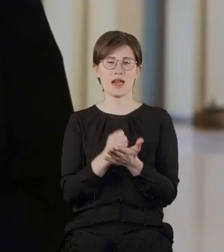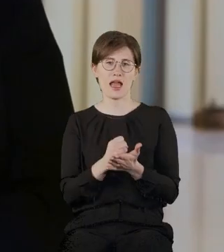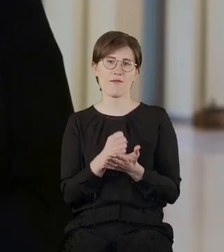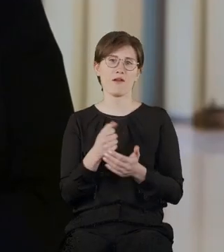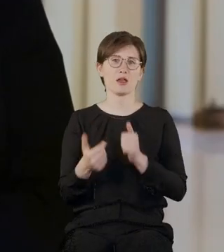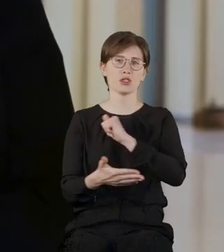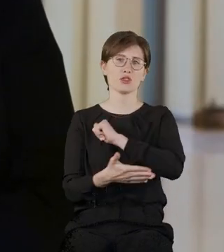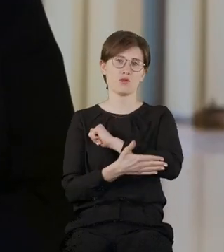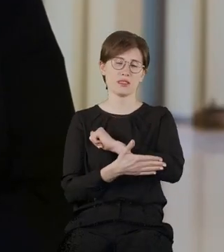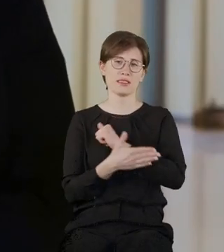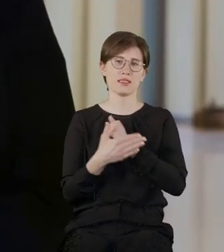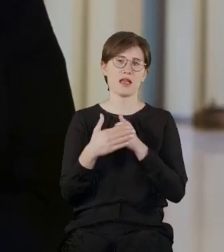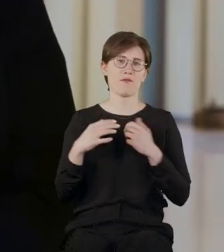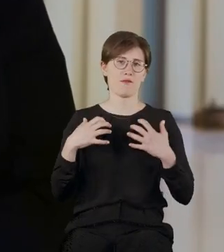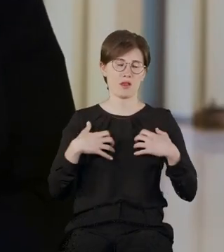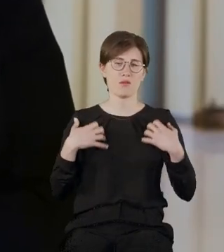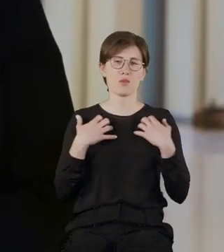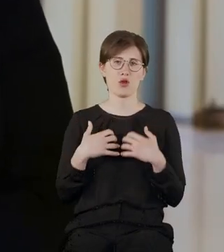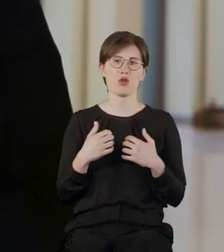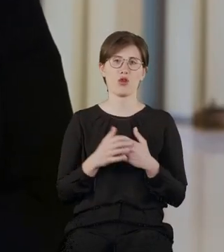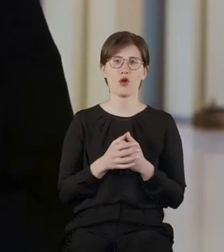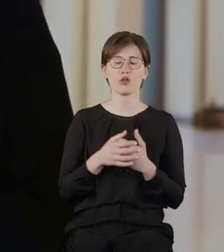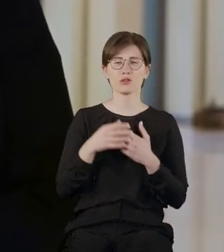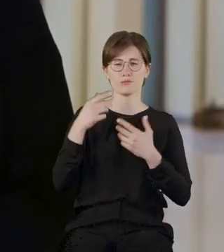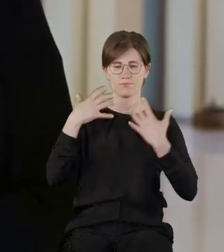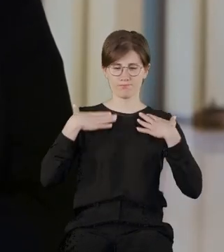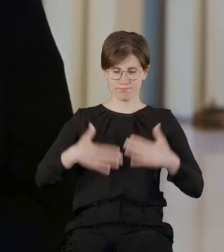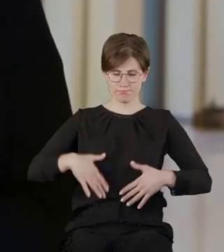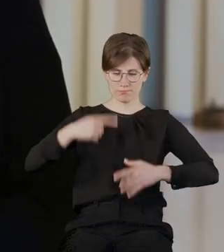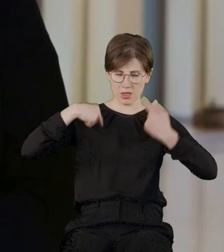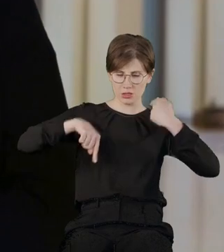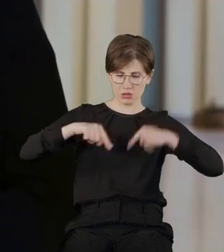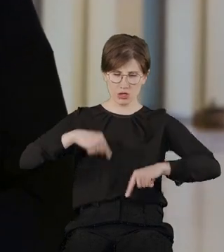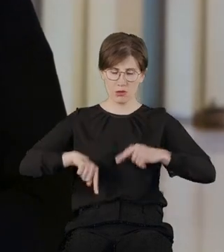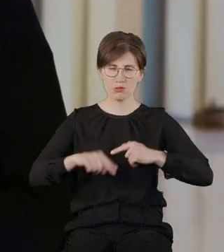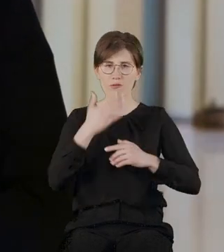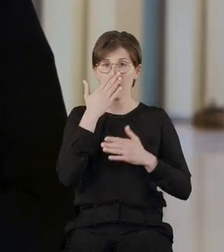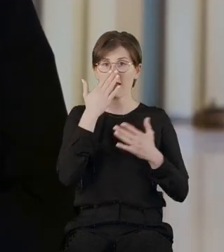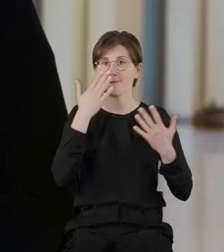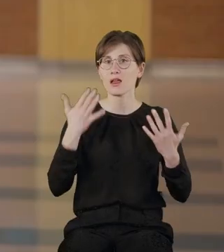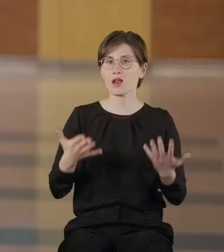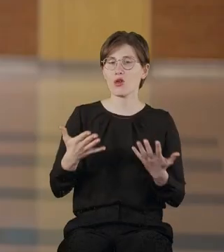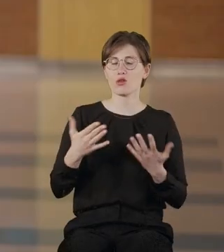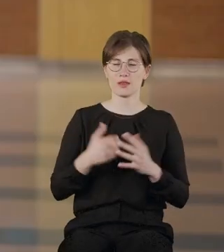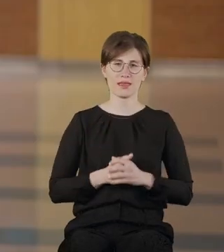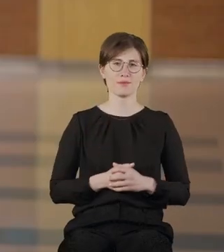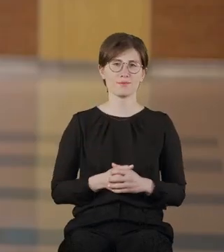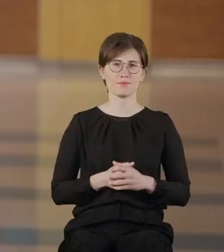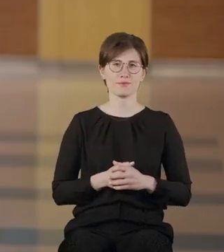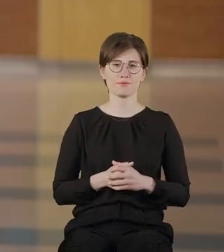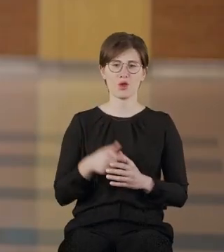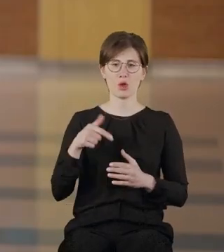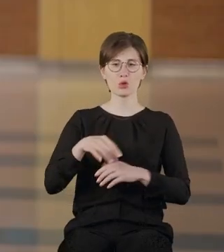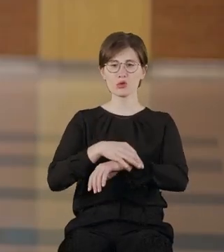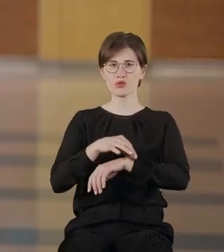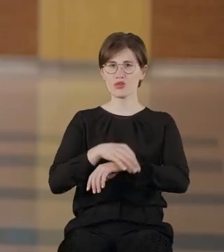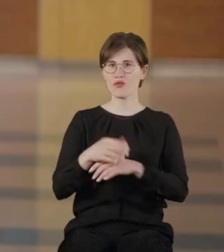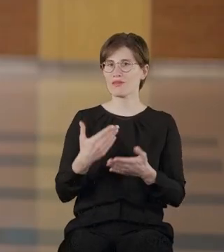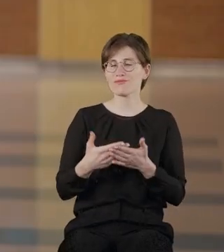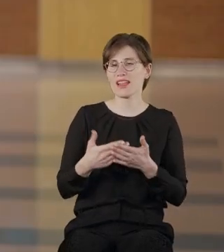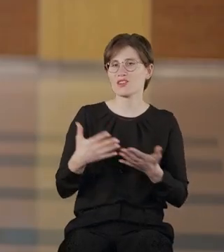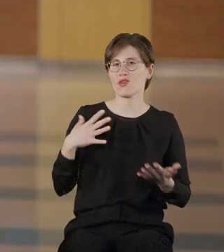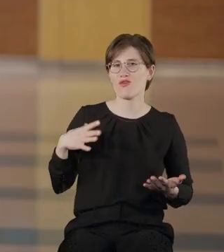podstaw biologii, tego jak funkcjonuje ciało człowieka, jak jest zbudowane. Dlaczego warto tutaj